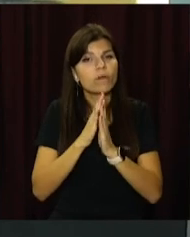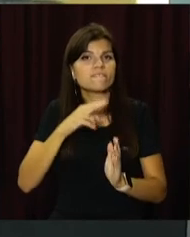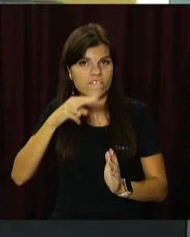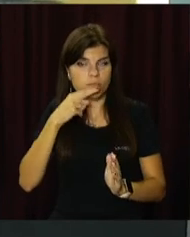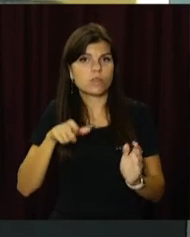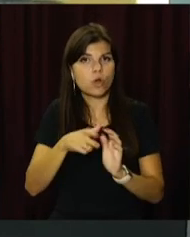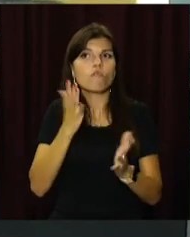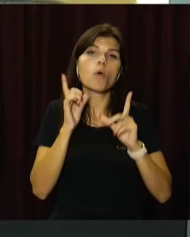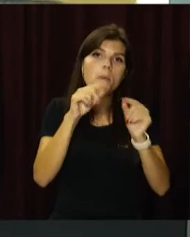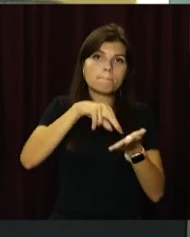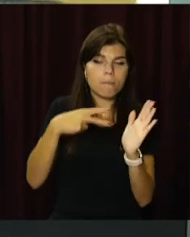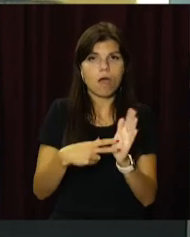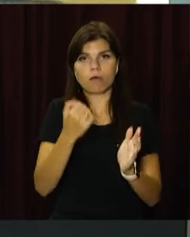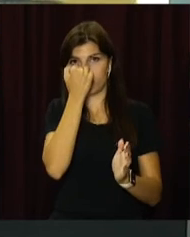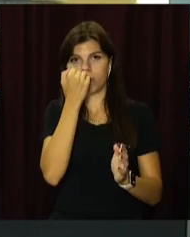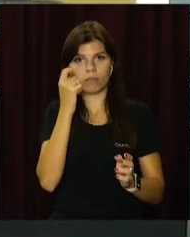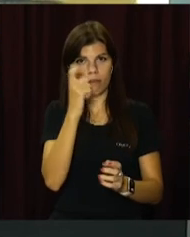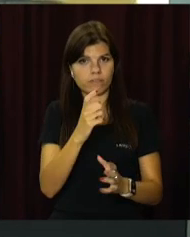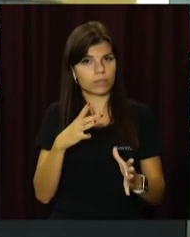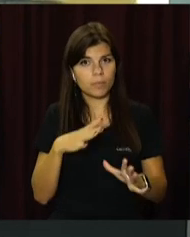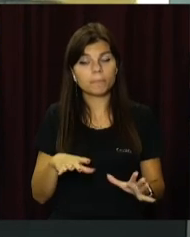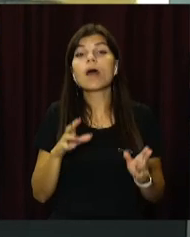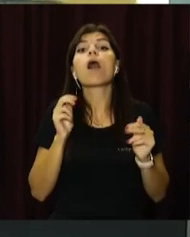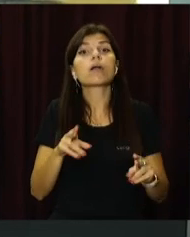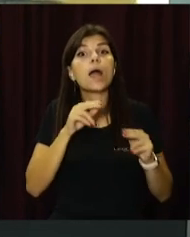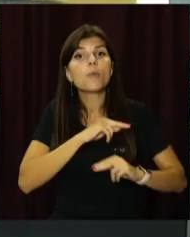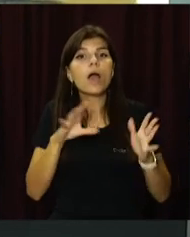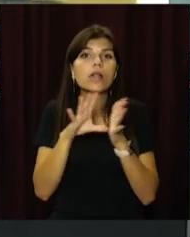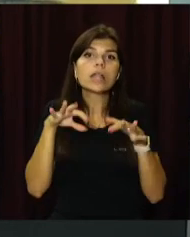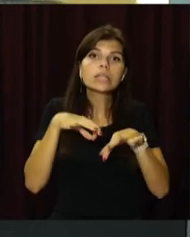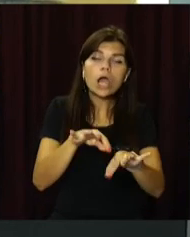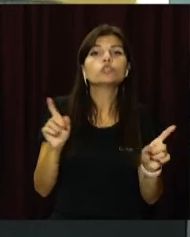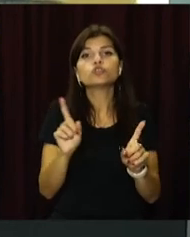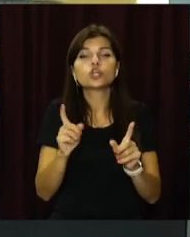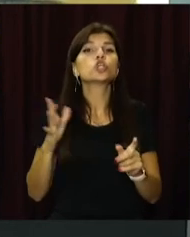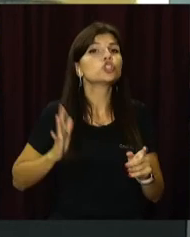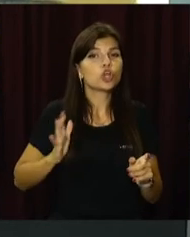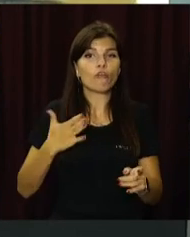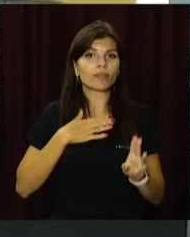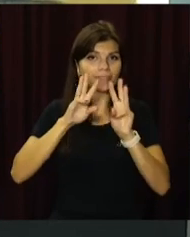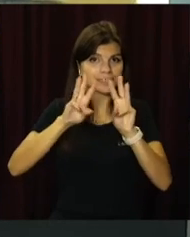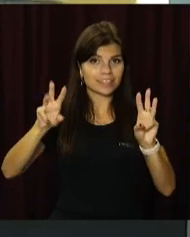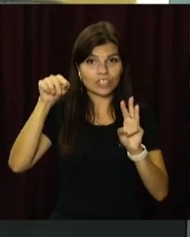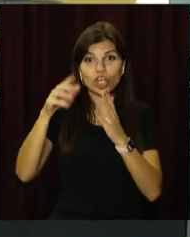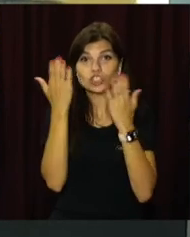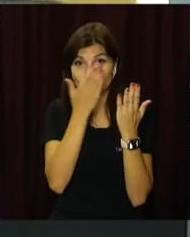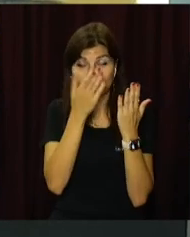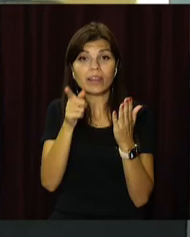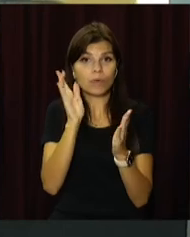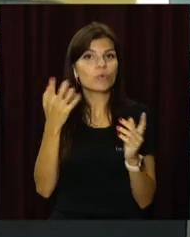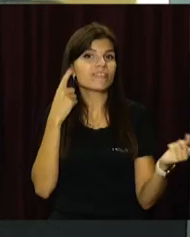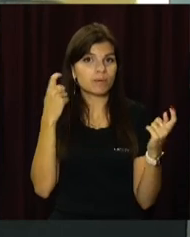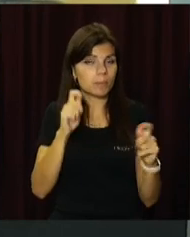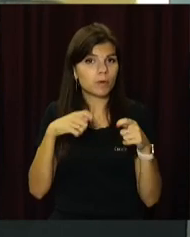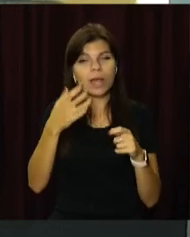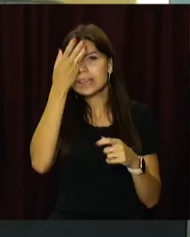час планування поїздок містом. Як працюватиме електротранспорт, шукайте на нашому сайті opentv.media.